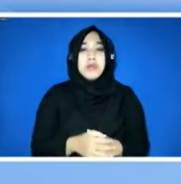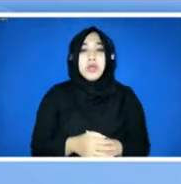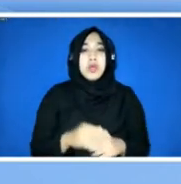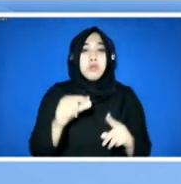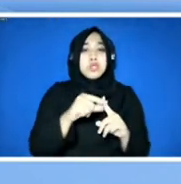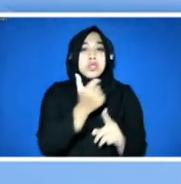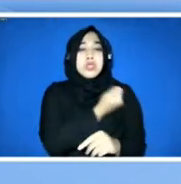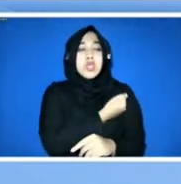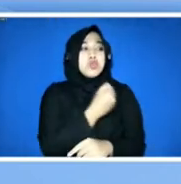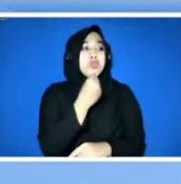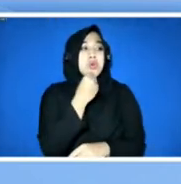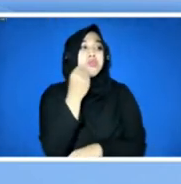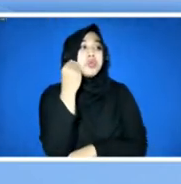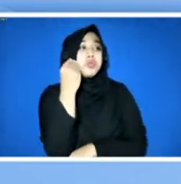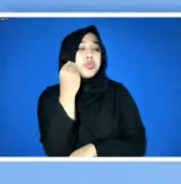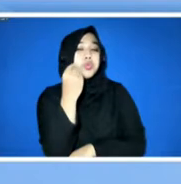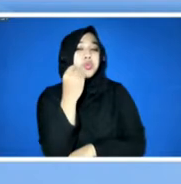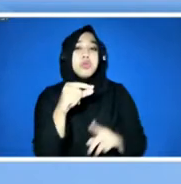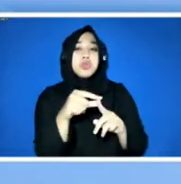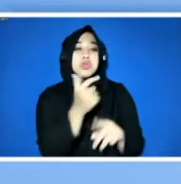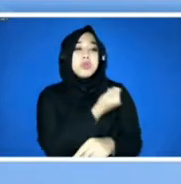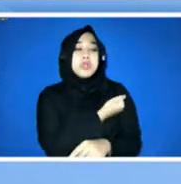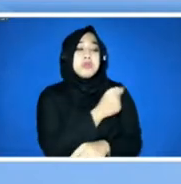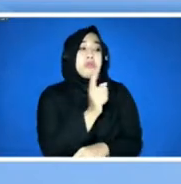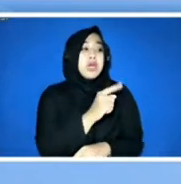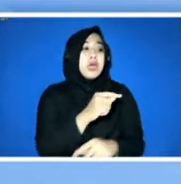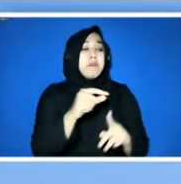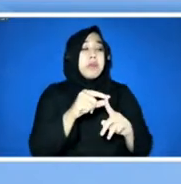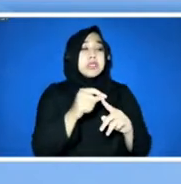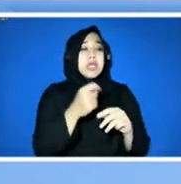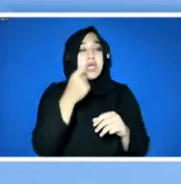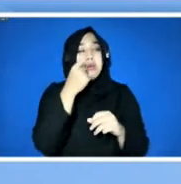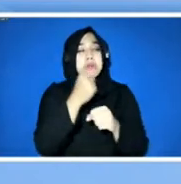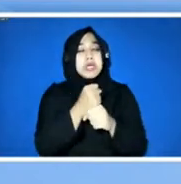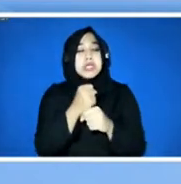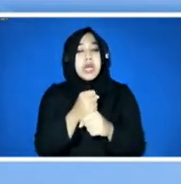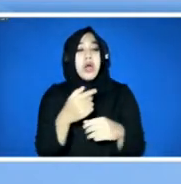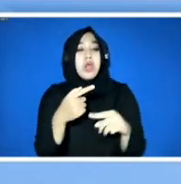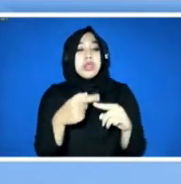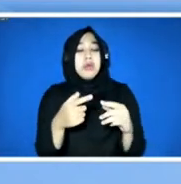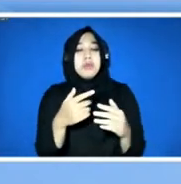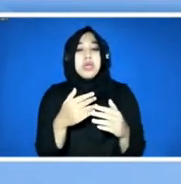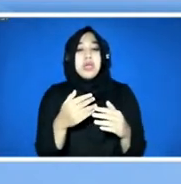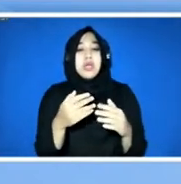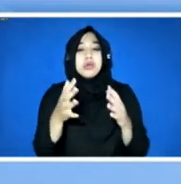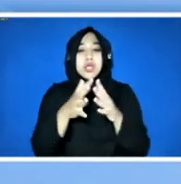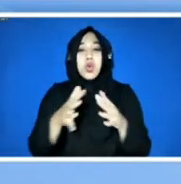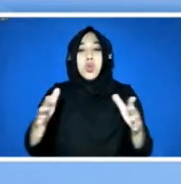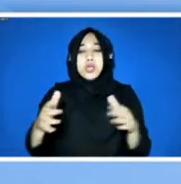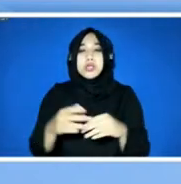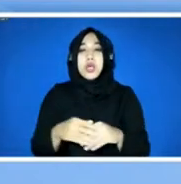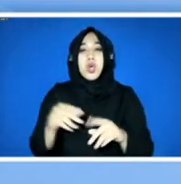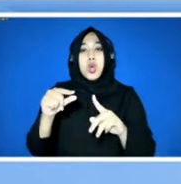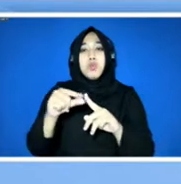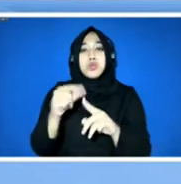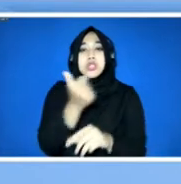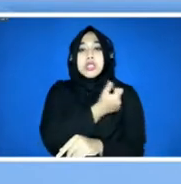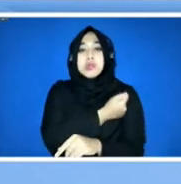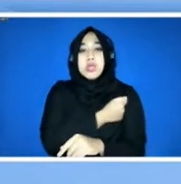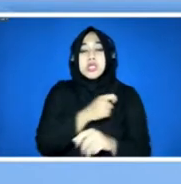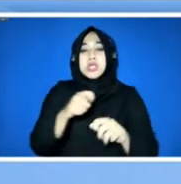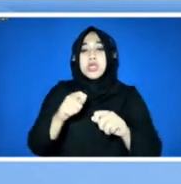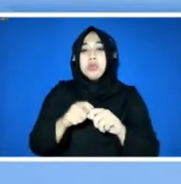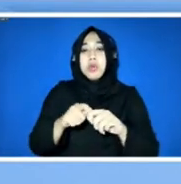mana pasien yang bergejala, tapi memang dengan kader outreach aja luas. Kemudian puskesmas yang menegakkan SBM saat ini, itu